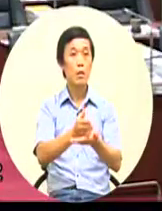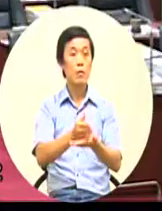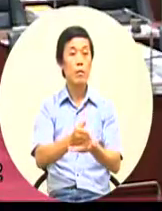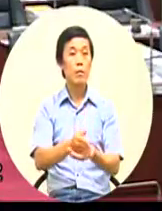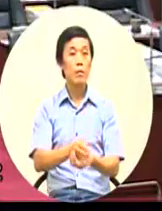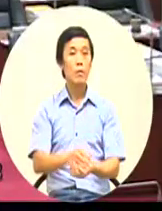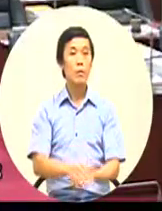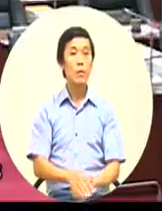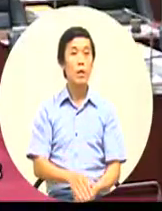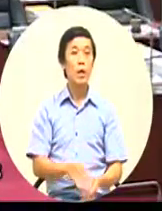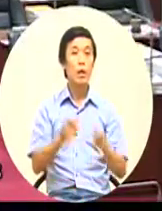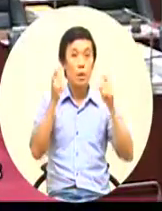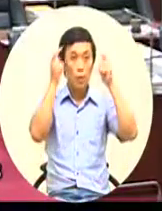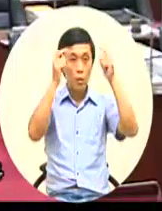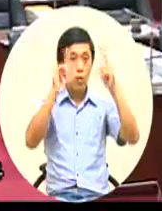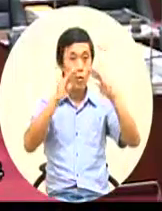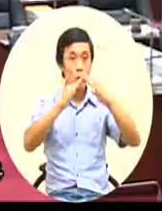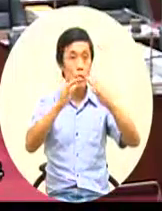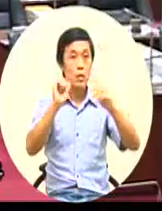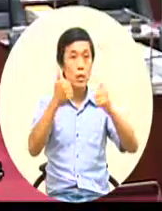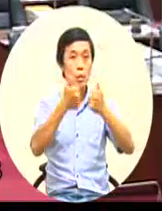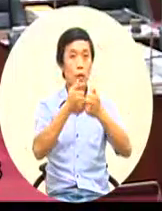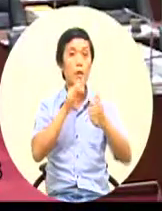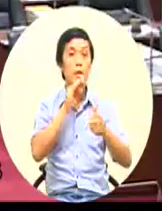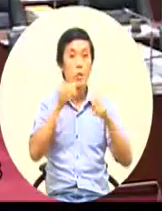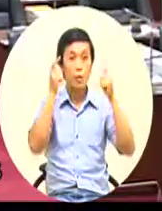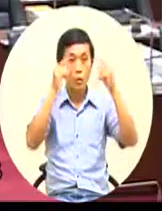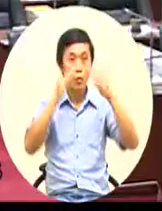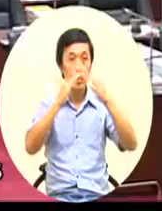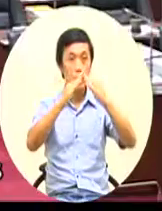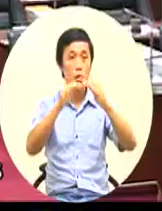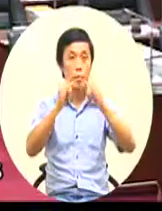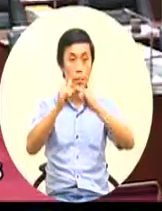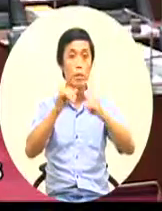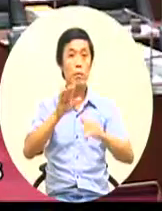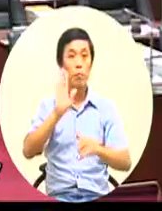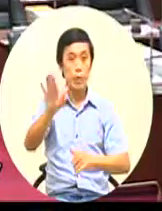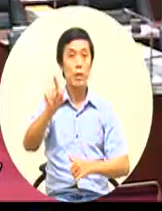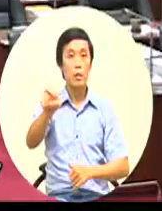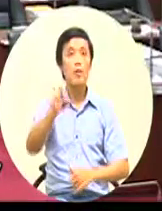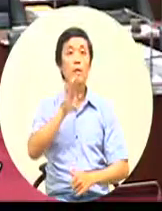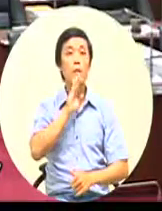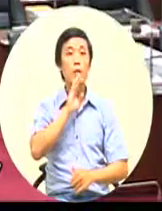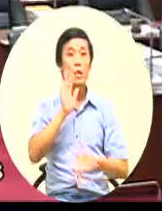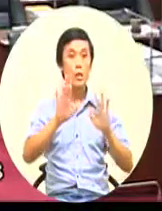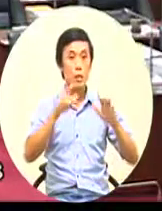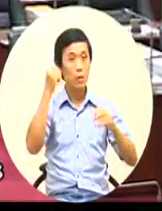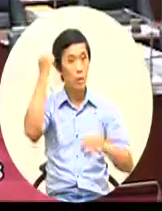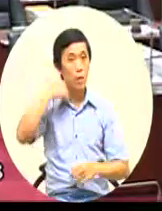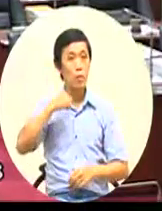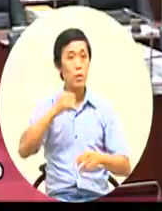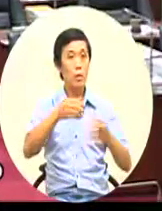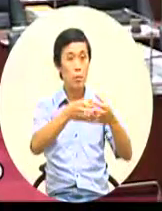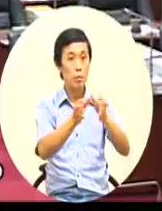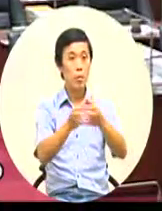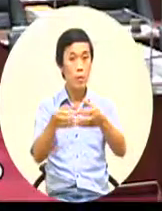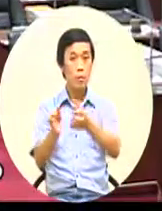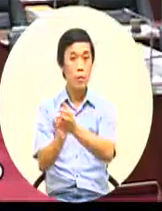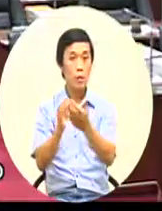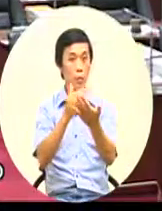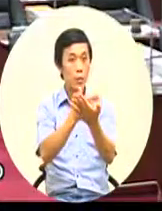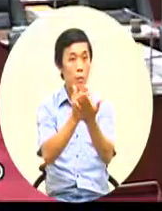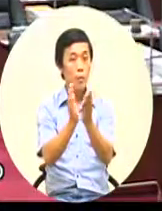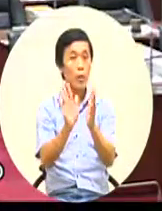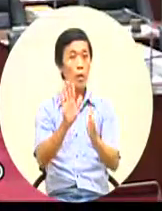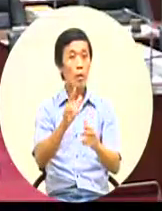想，高雄市议会是属于高雄全人民的哈，所以今天早上有很多不同的团体。有支持也有反对的